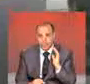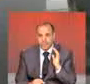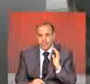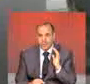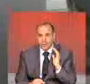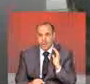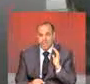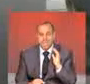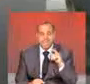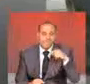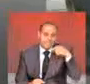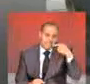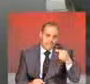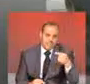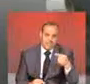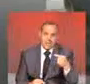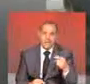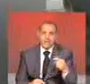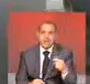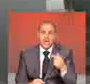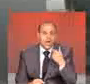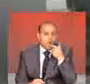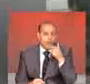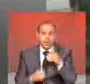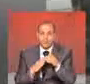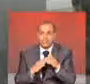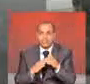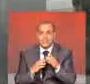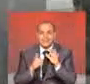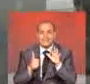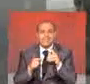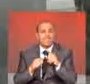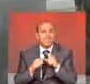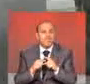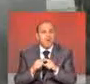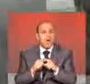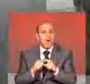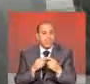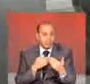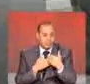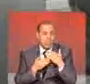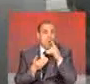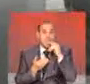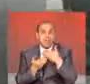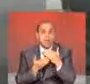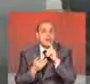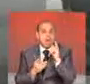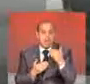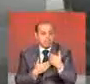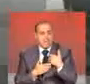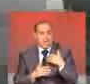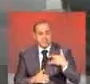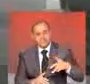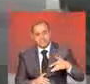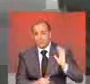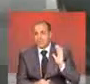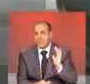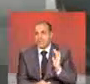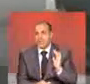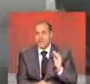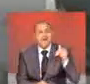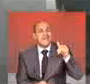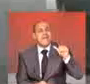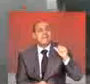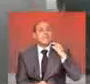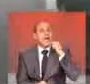في مواقع أخرى في دقاش مثلا أعلن عن طلب العروض 6 مرات ولم يتقدم مقاول. في نفطة كنا